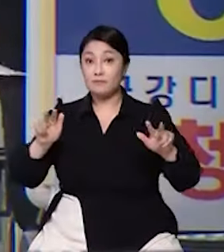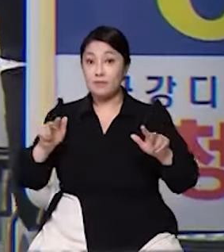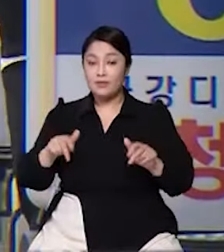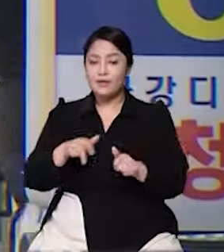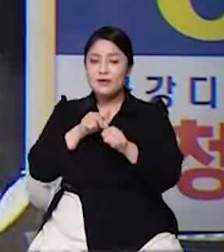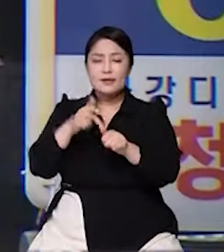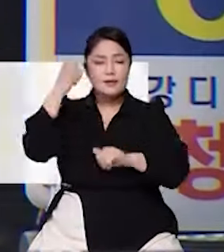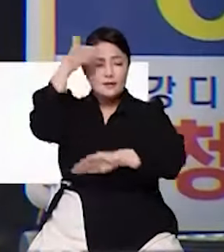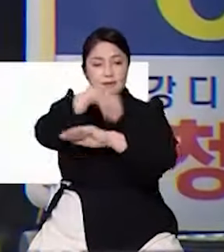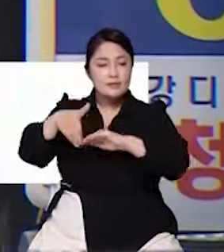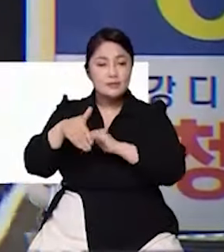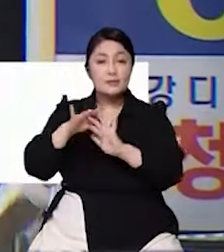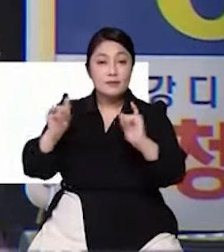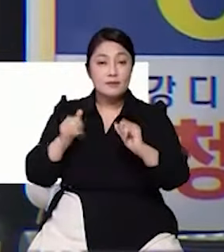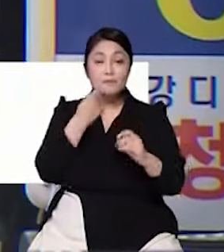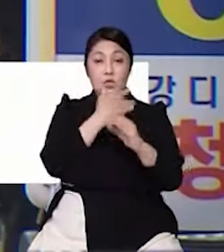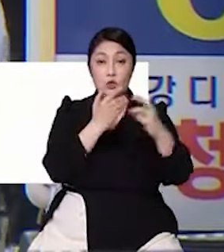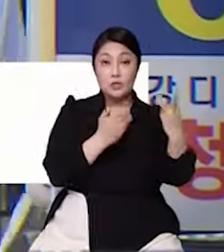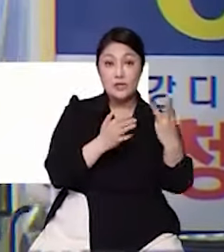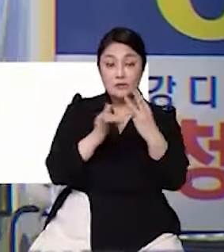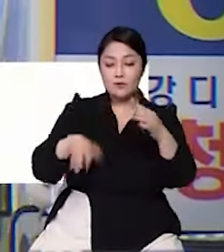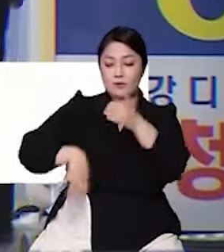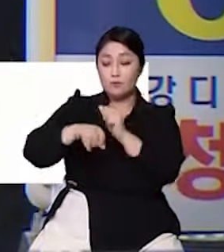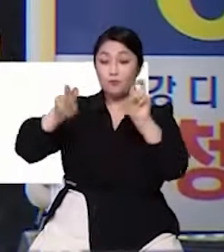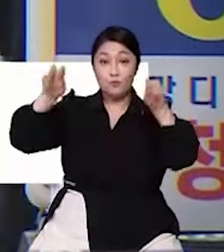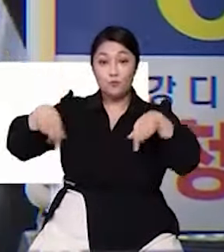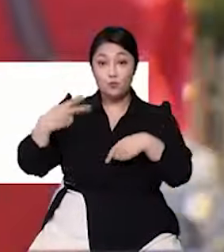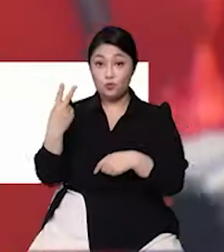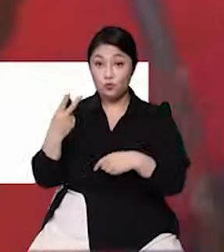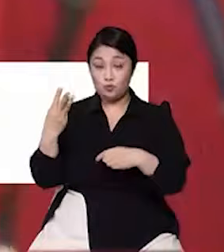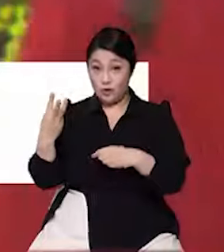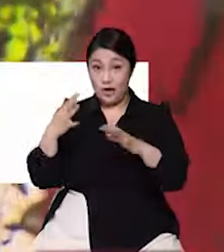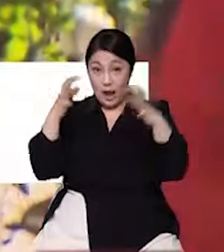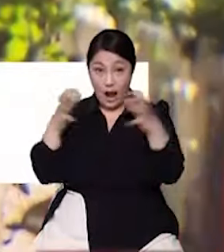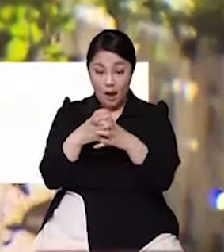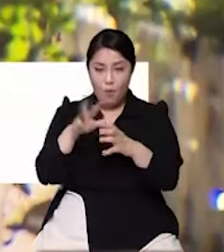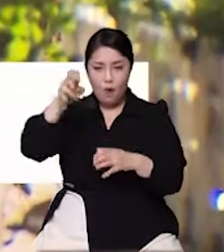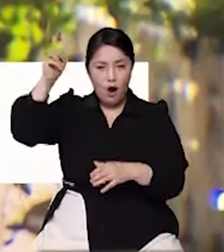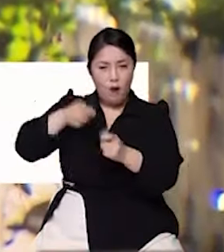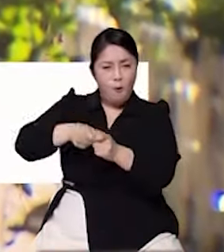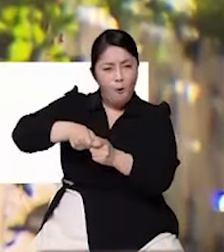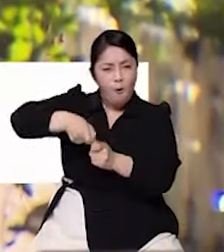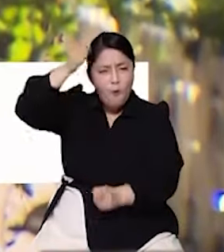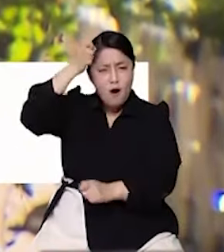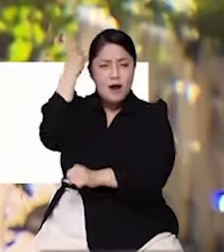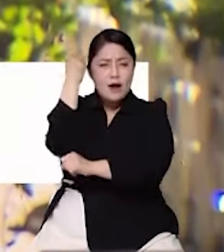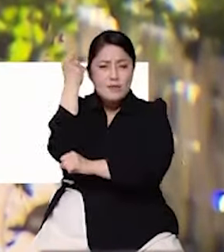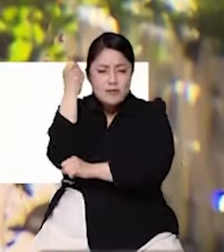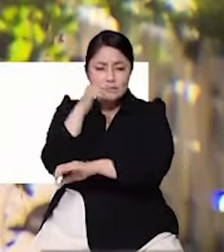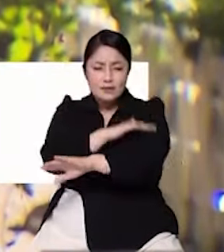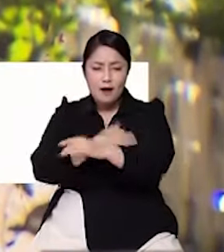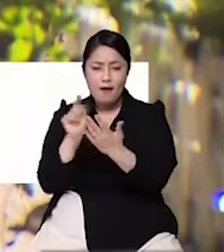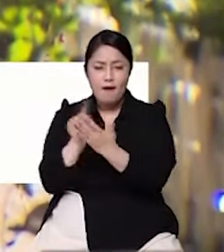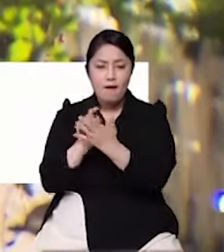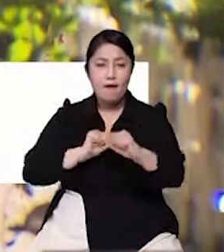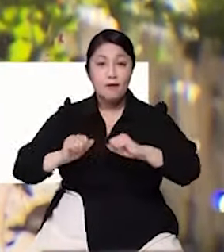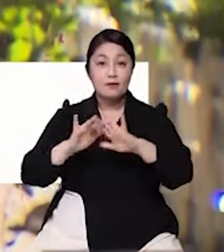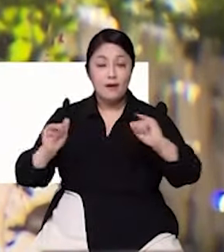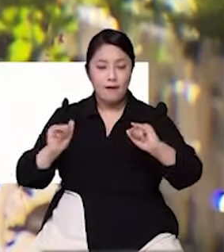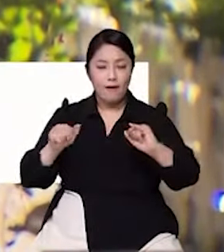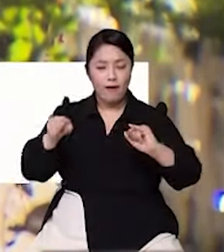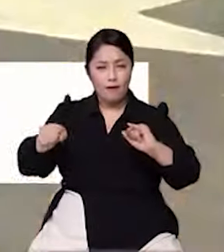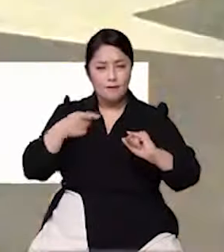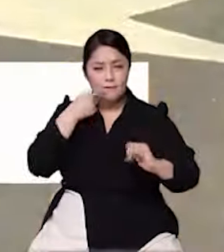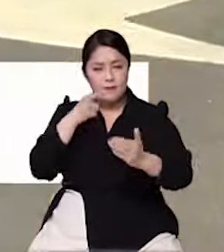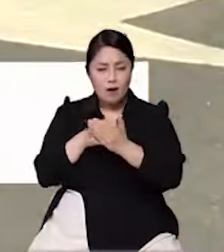예비후보로 등록된 민주당 3명 과 무소속 3명 모두 광양에서 오랫동안 기반을 닦아 운 만큼 판세를